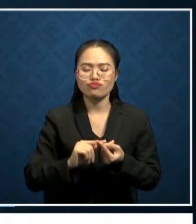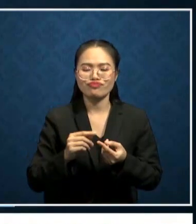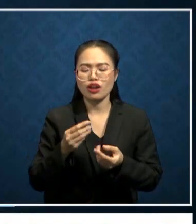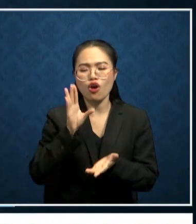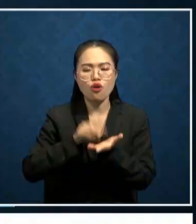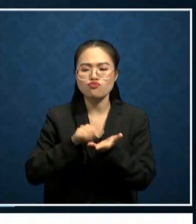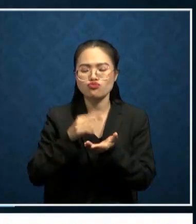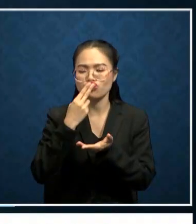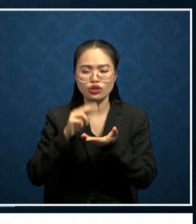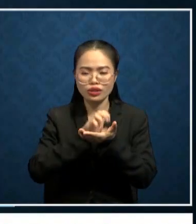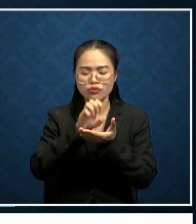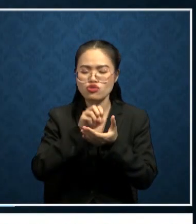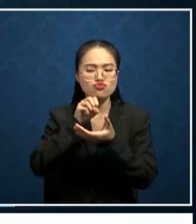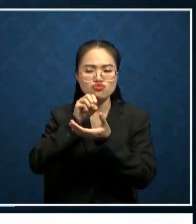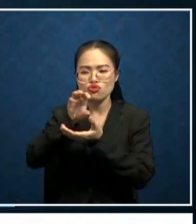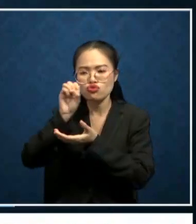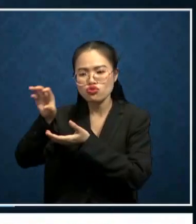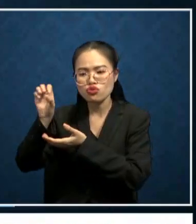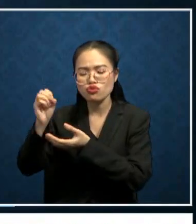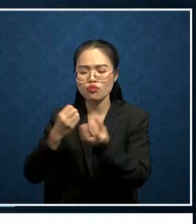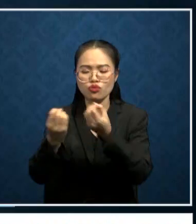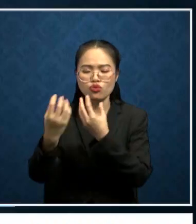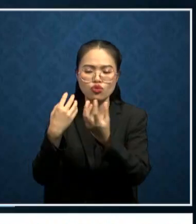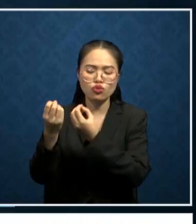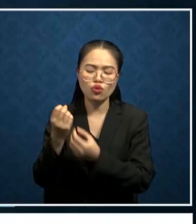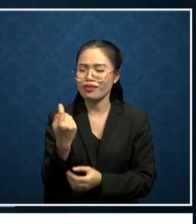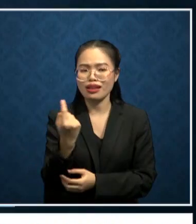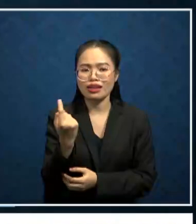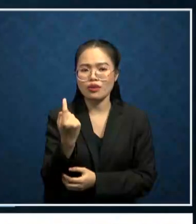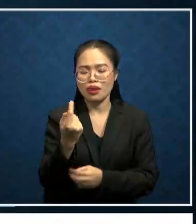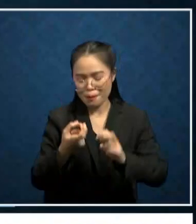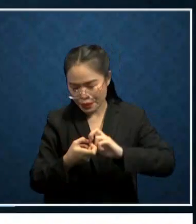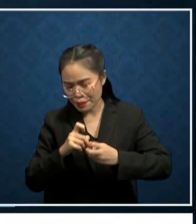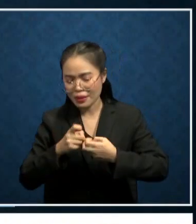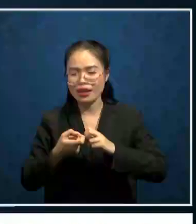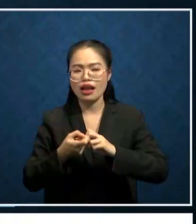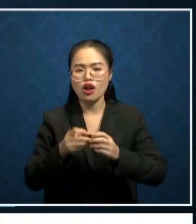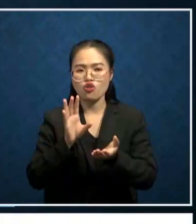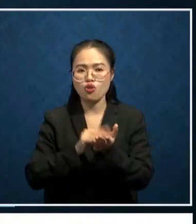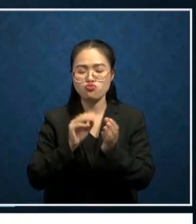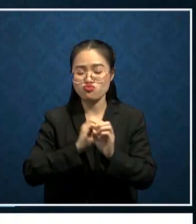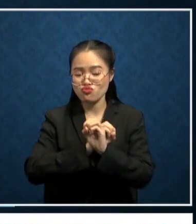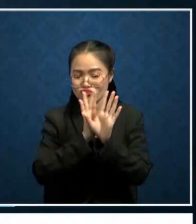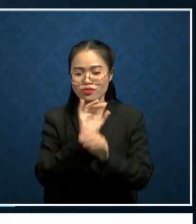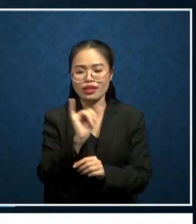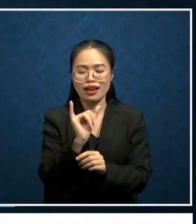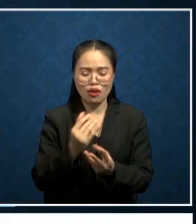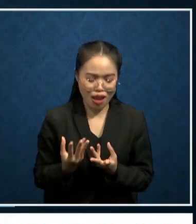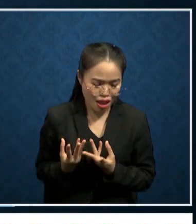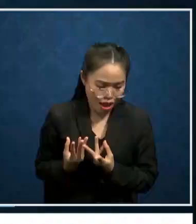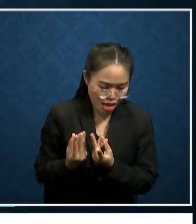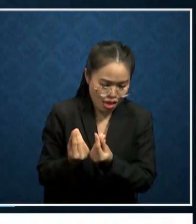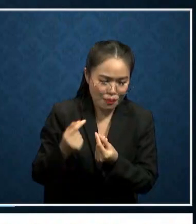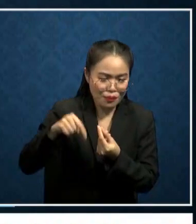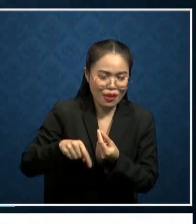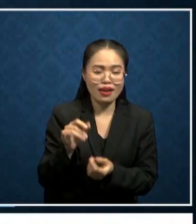เดียวนะครับแล้วก็ไม่รับทางด้านอื่นนะครับแล้วก็อาจจะไม่มีความชัดเจนในเรื่องของเอ่อรายละเอียดนะครับมา